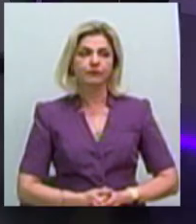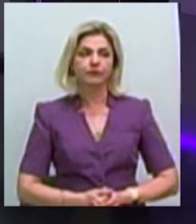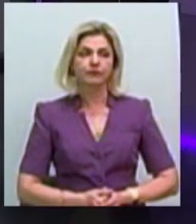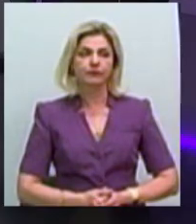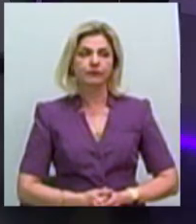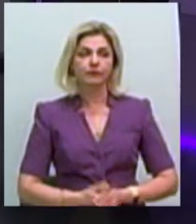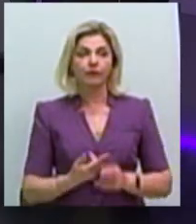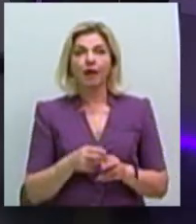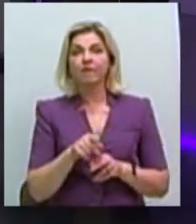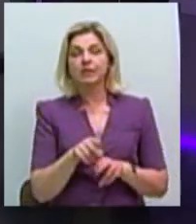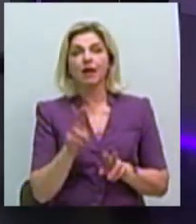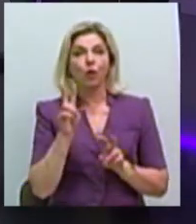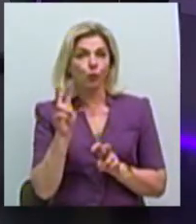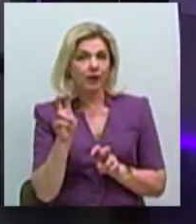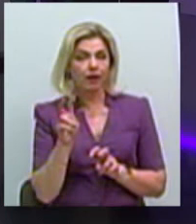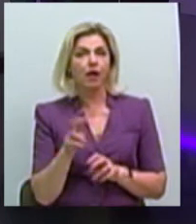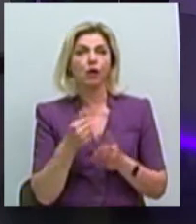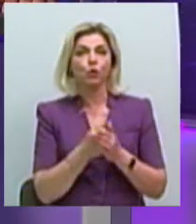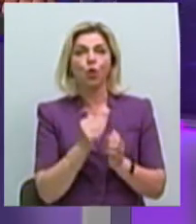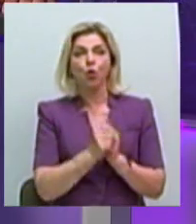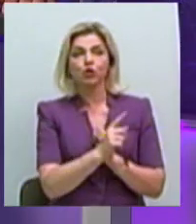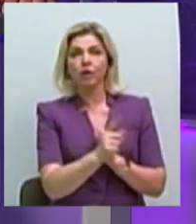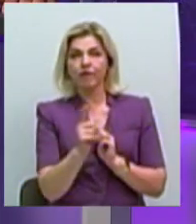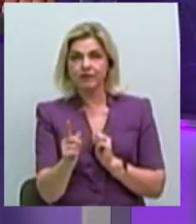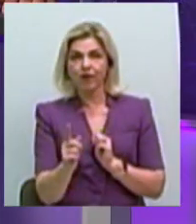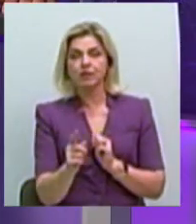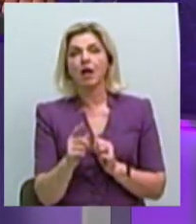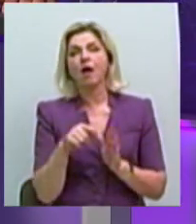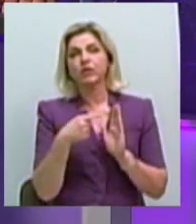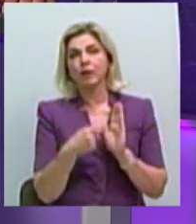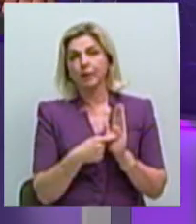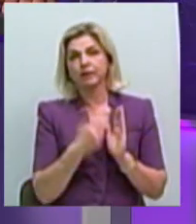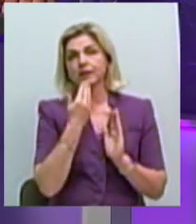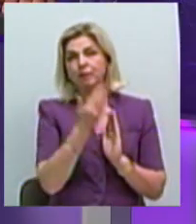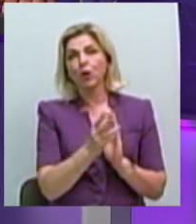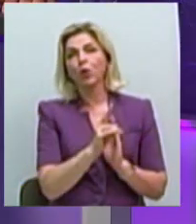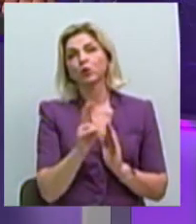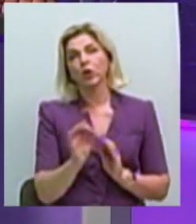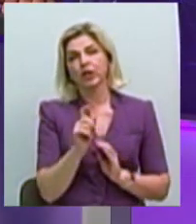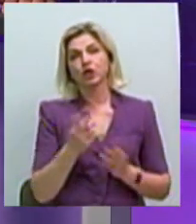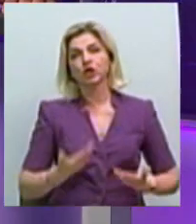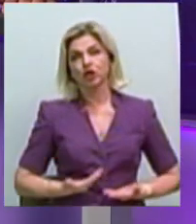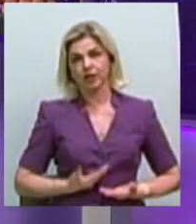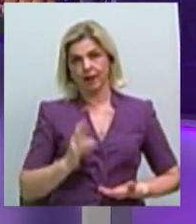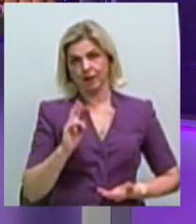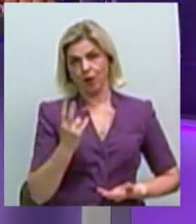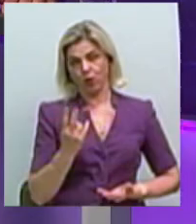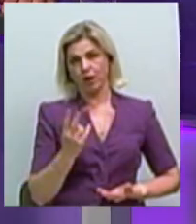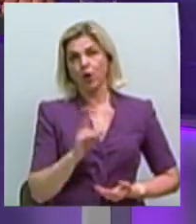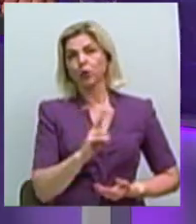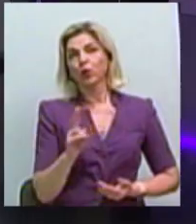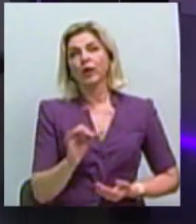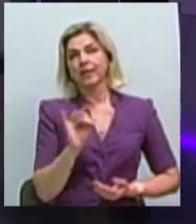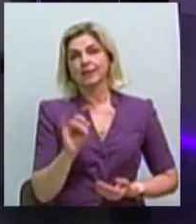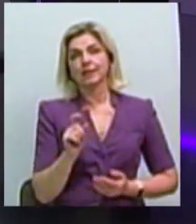У цій рубриці, в цьому раунді, до кожного з вас поставить запитання хтось із жителів Миколаївщини, хтось із виборців.